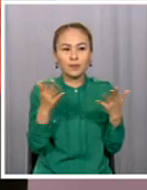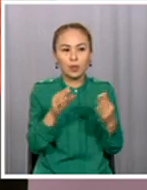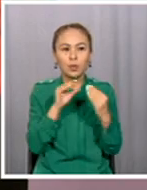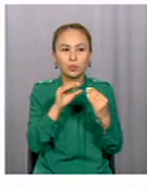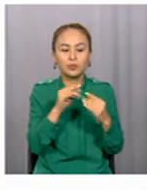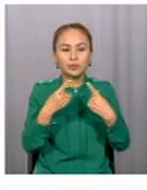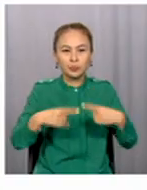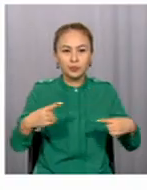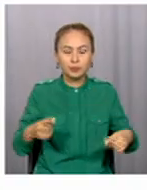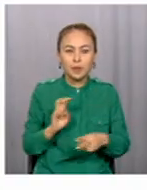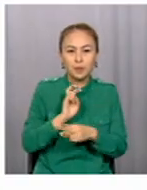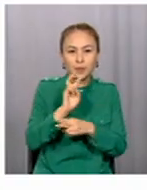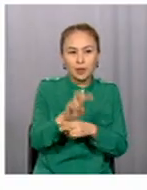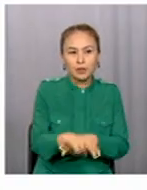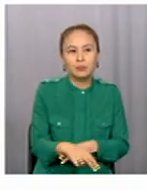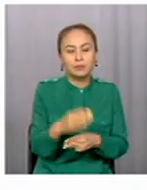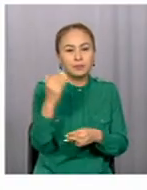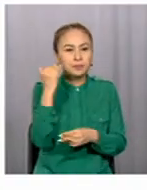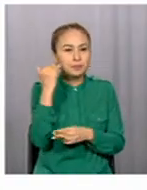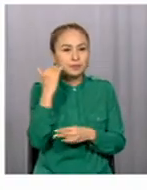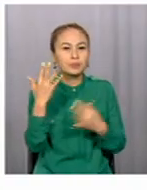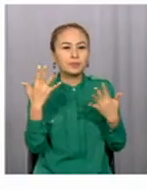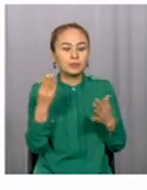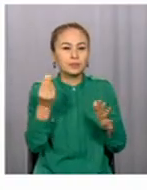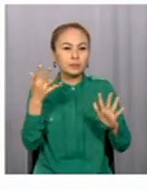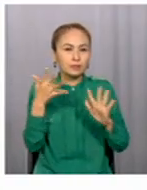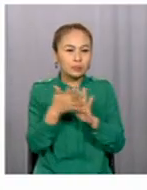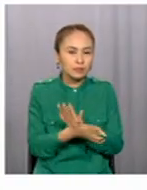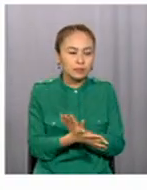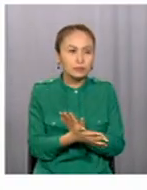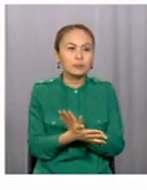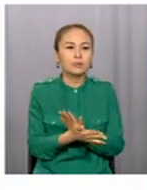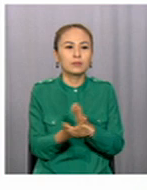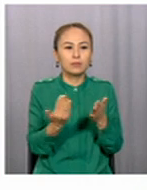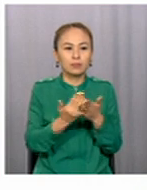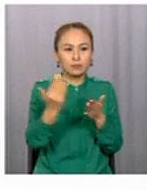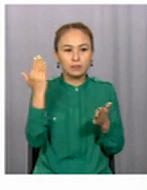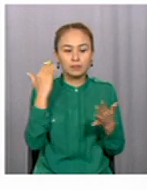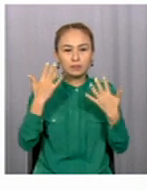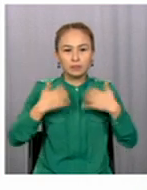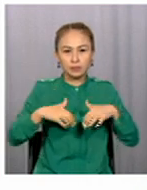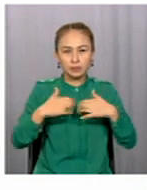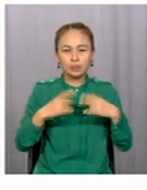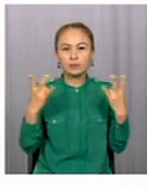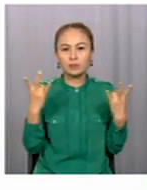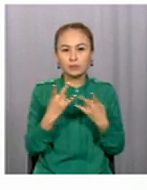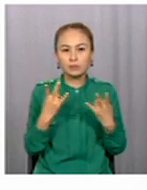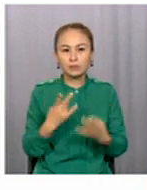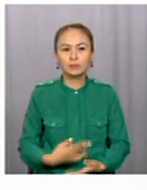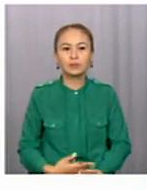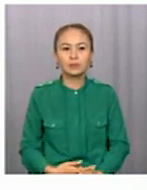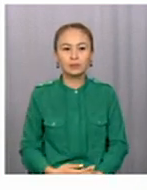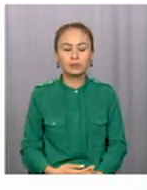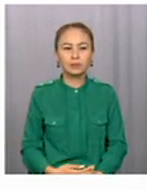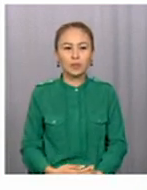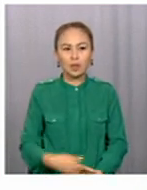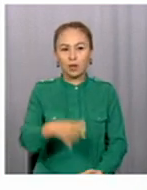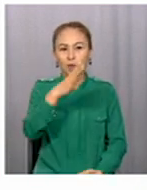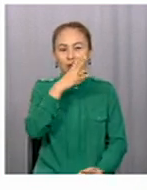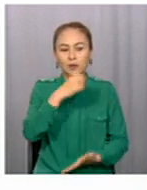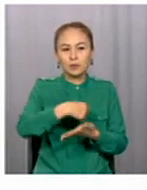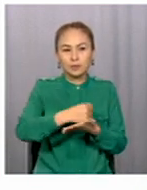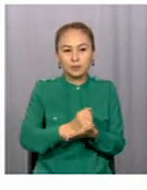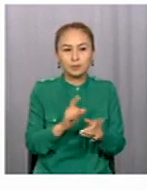түрімен барып, шамамен қанша ақша жұмсайтынымызды алдын ала есептеп алуымыз керек. Уақытты белгілеуді